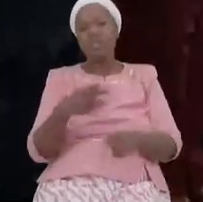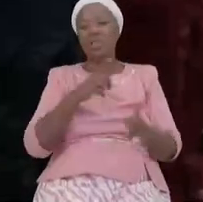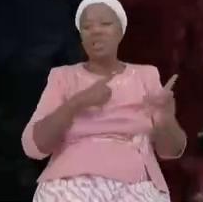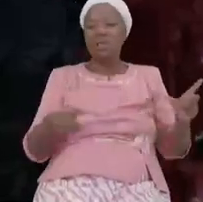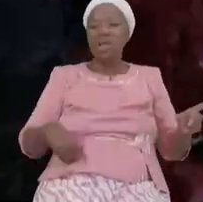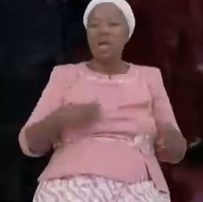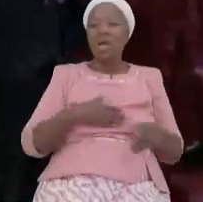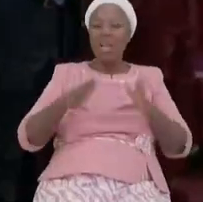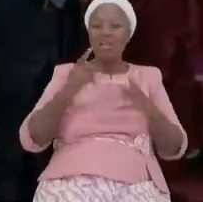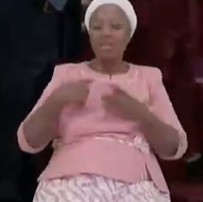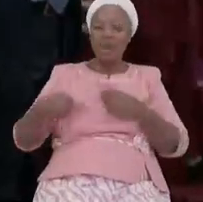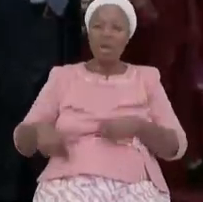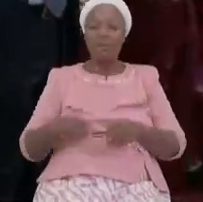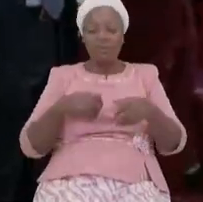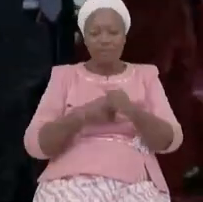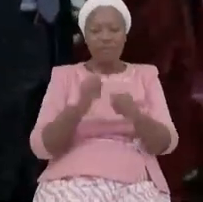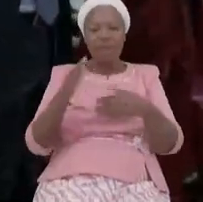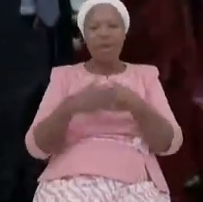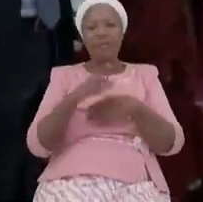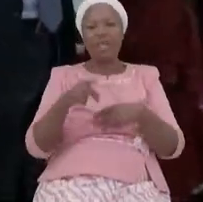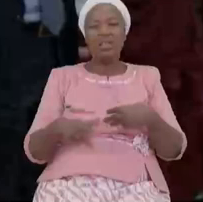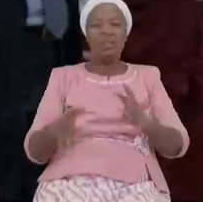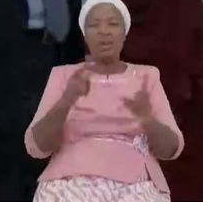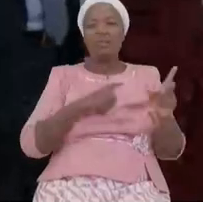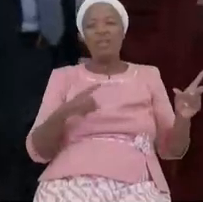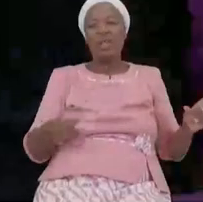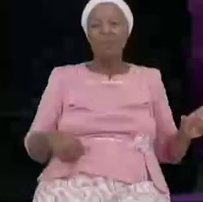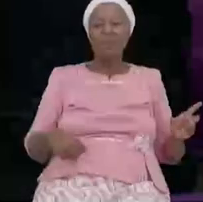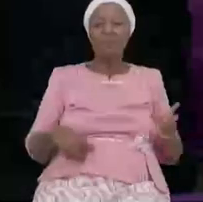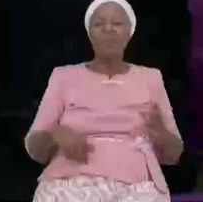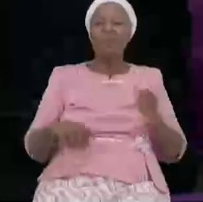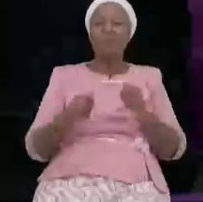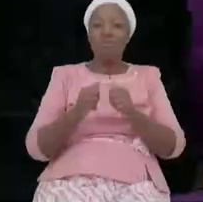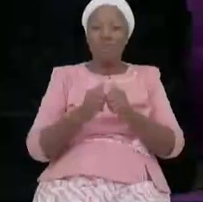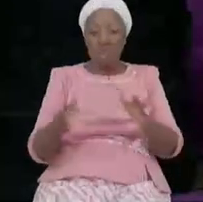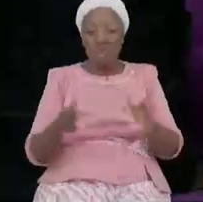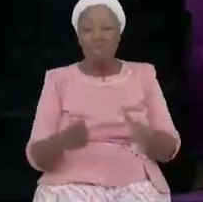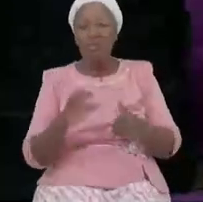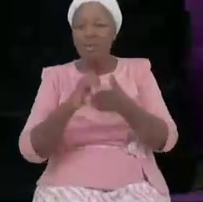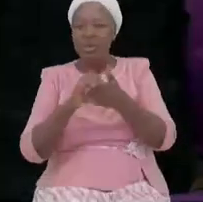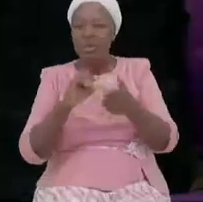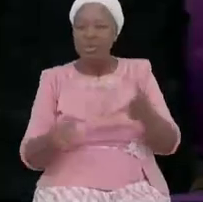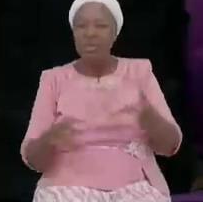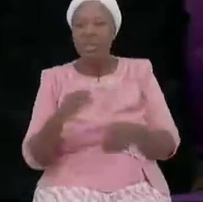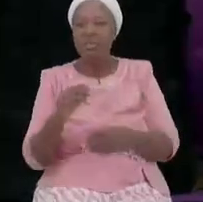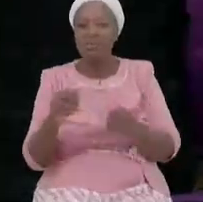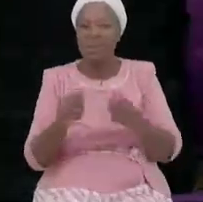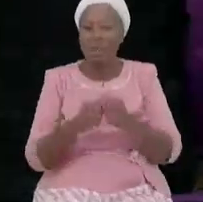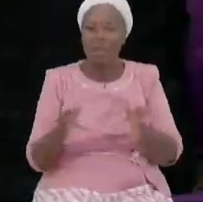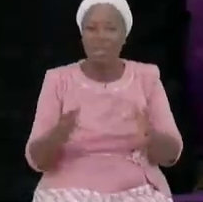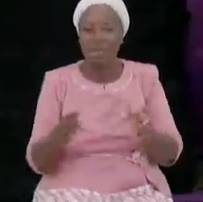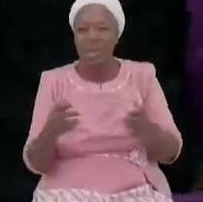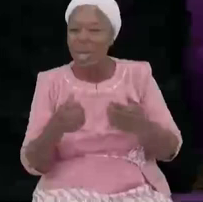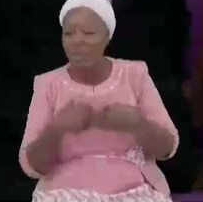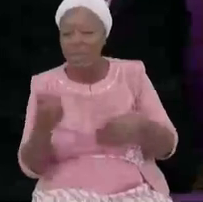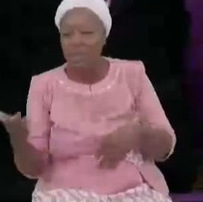cœur suive la voie du Seigneur, sans diminuer, sans ajouter quoi que ce soit. Que ton cœur